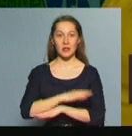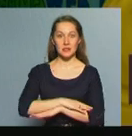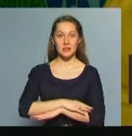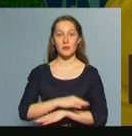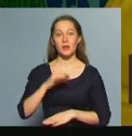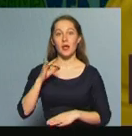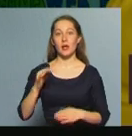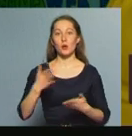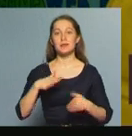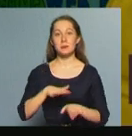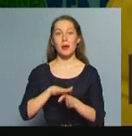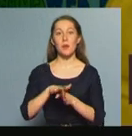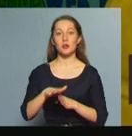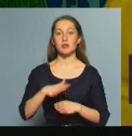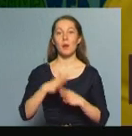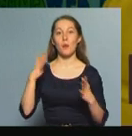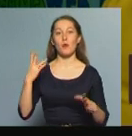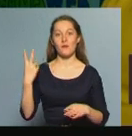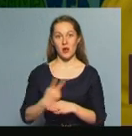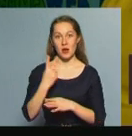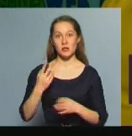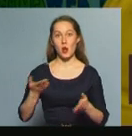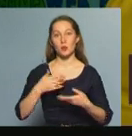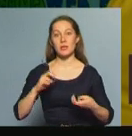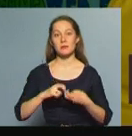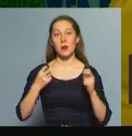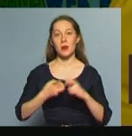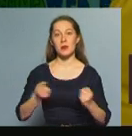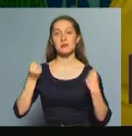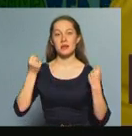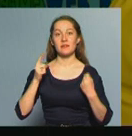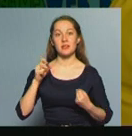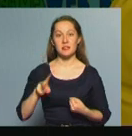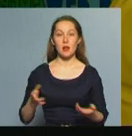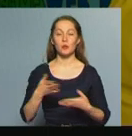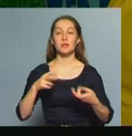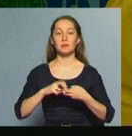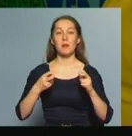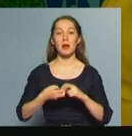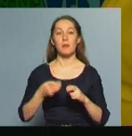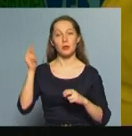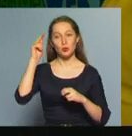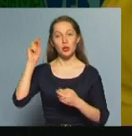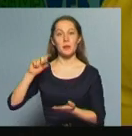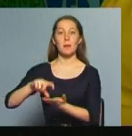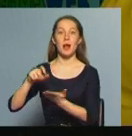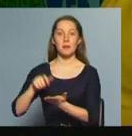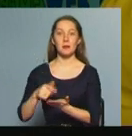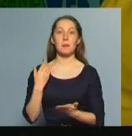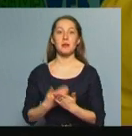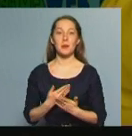более чем в 2 раза. У нас проблемы со спортивными залами, у нас проблемы с учебными кабинетами. Вот,